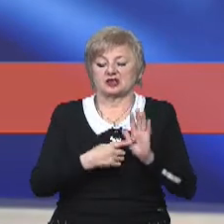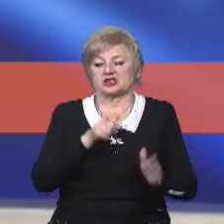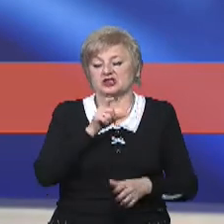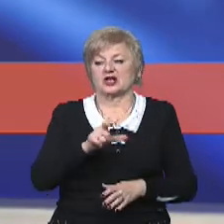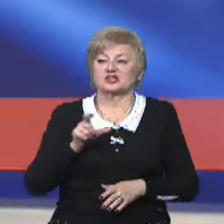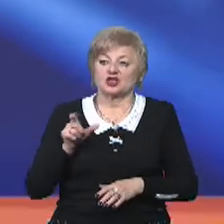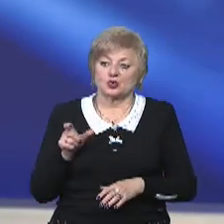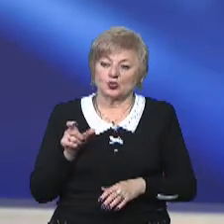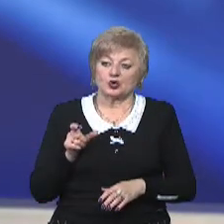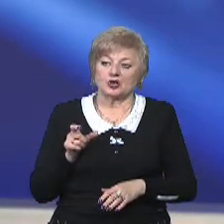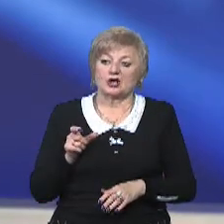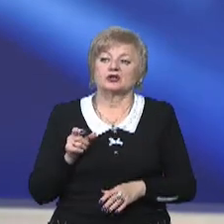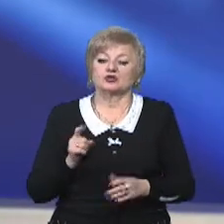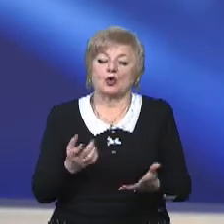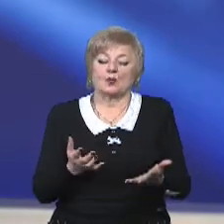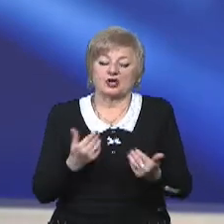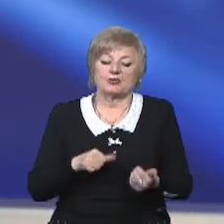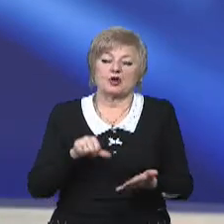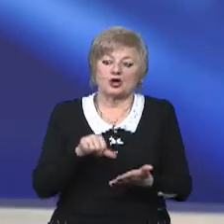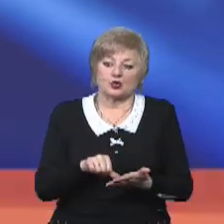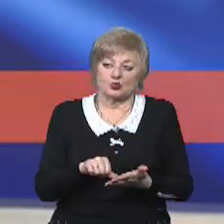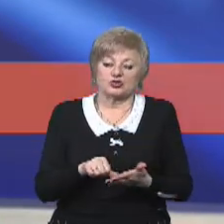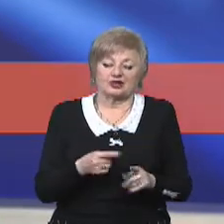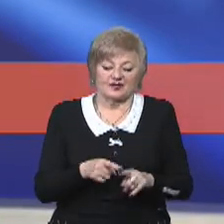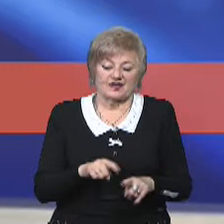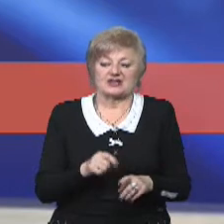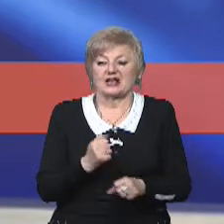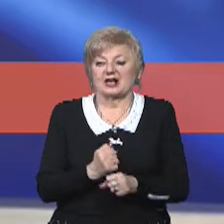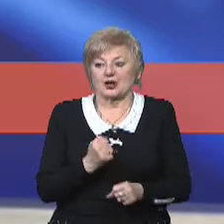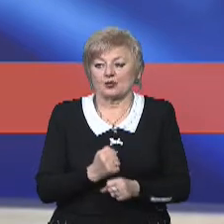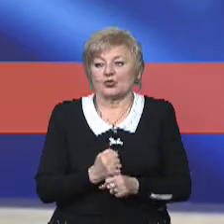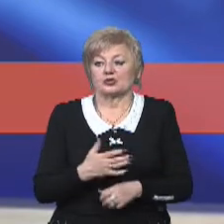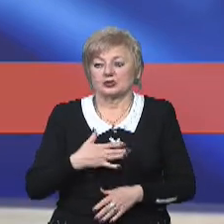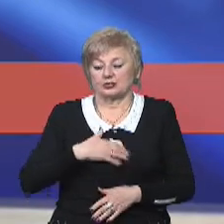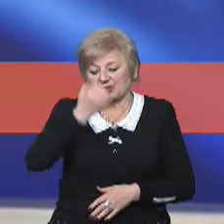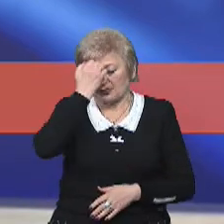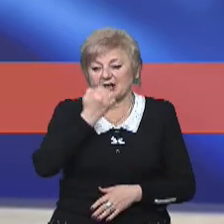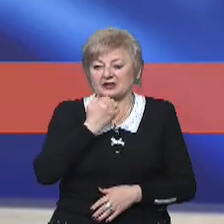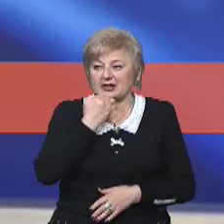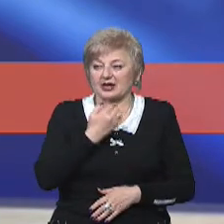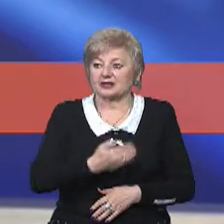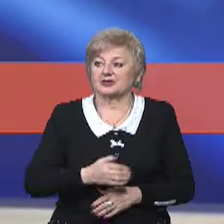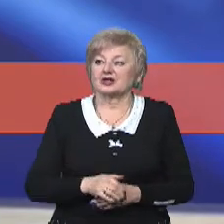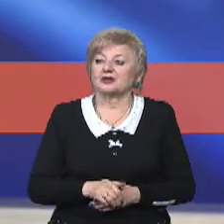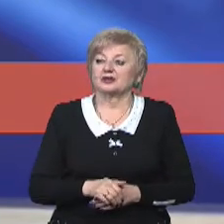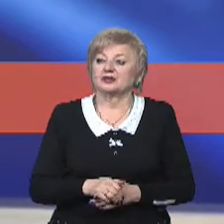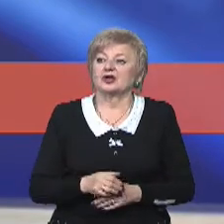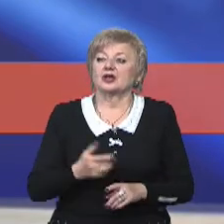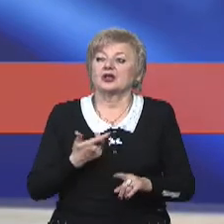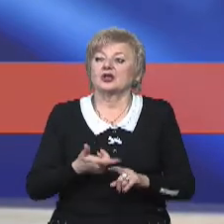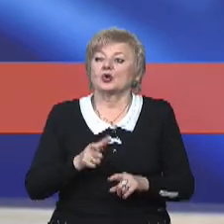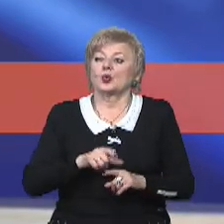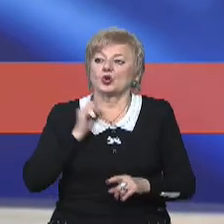чоловік безпосередньо приймали участь у самій роботі, за те, що ми їм вельми вдячні. Та, це, до речі, дуже, дуже